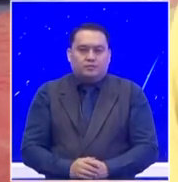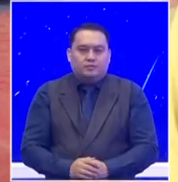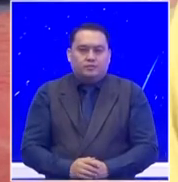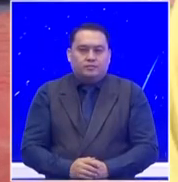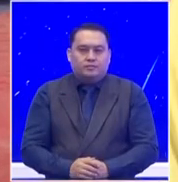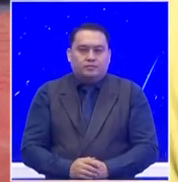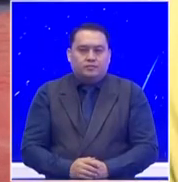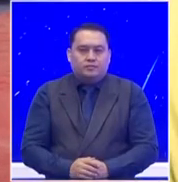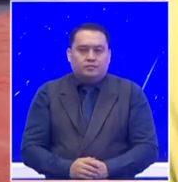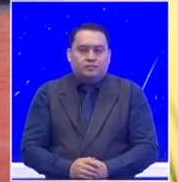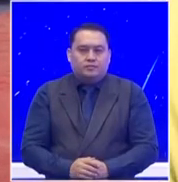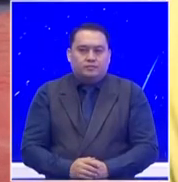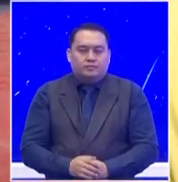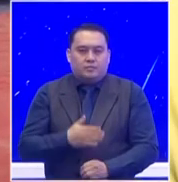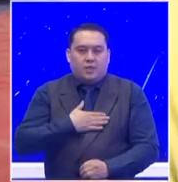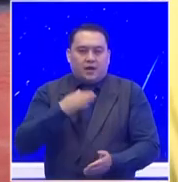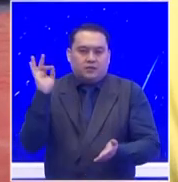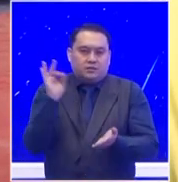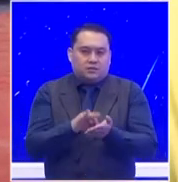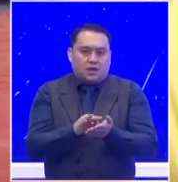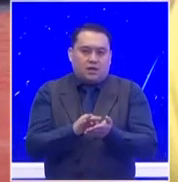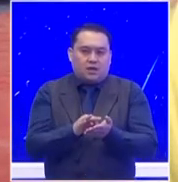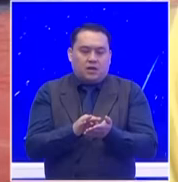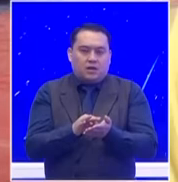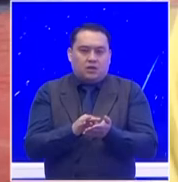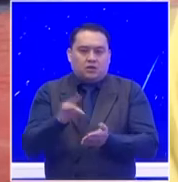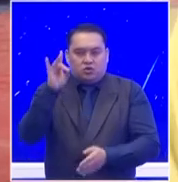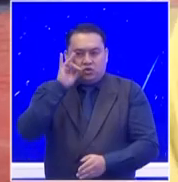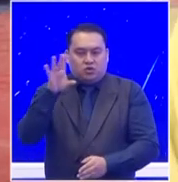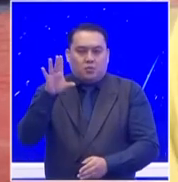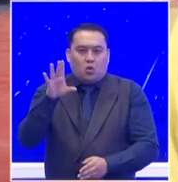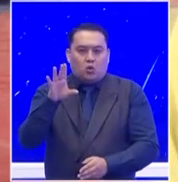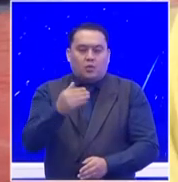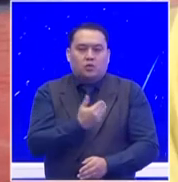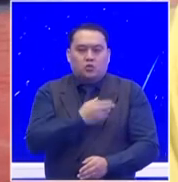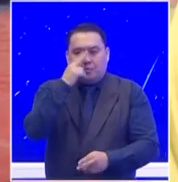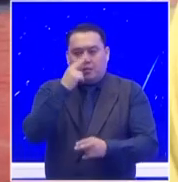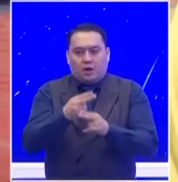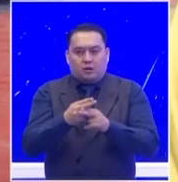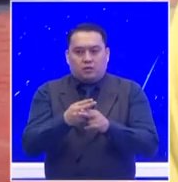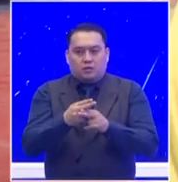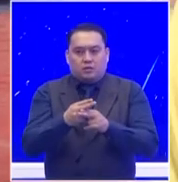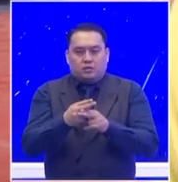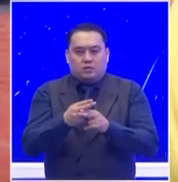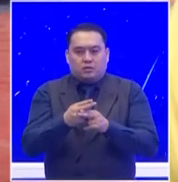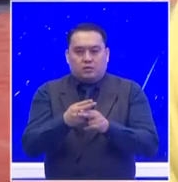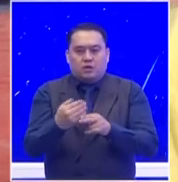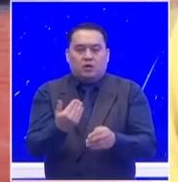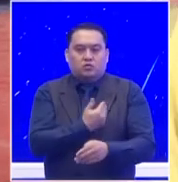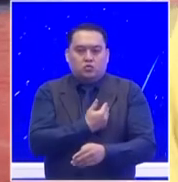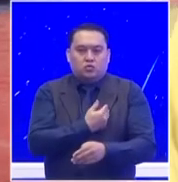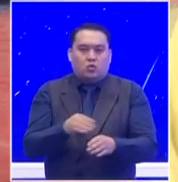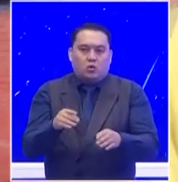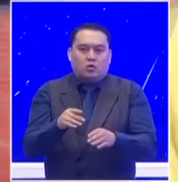А так моя цель – быть олимпийским чемпионом. У меня есть брат, мы вот хотим с ним задачу сделать, быть